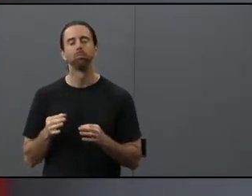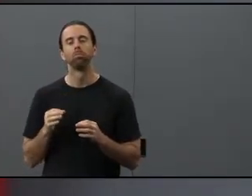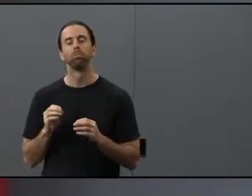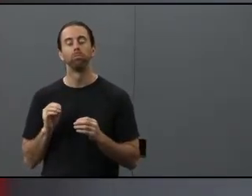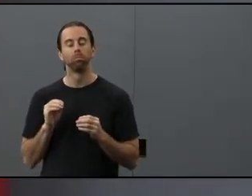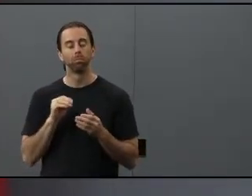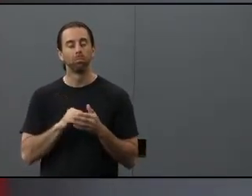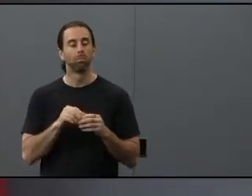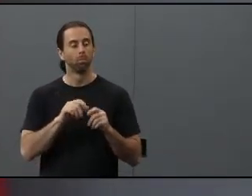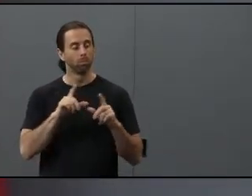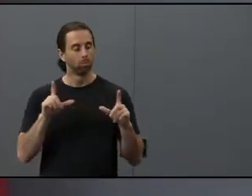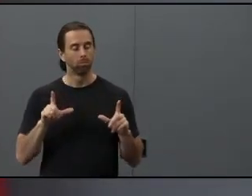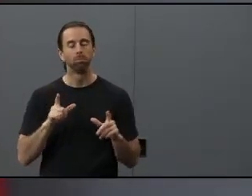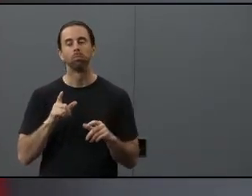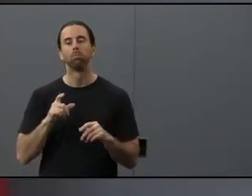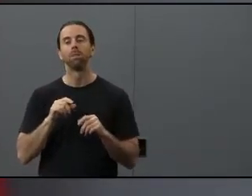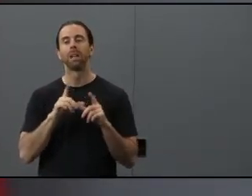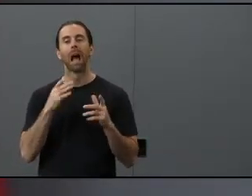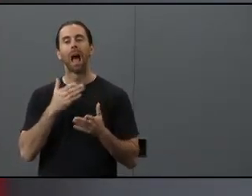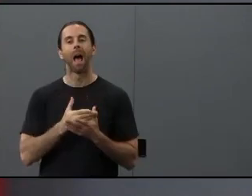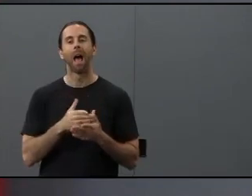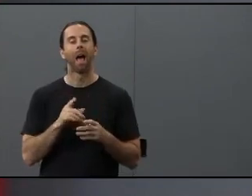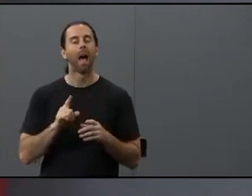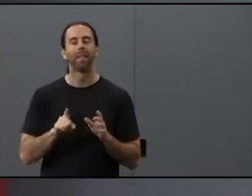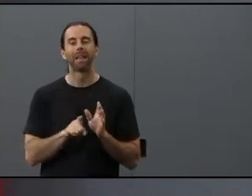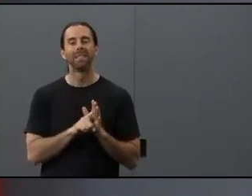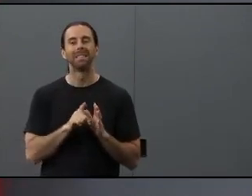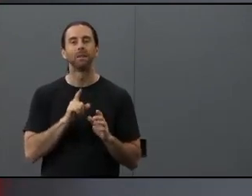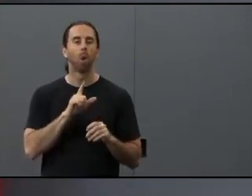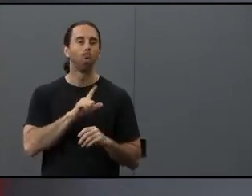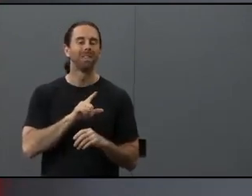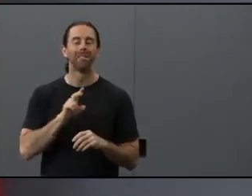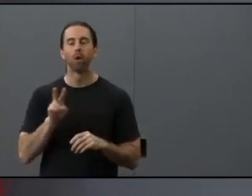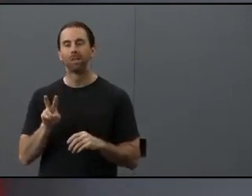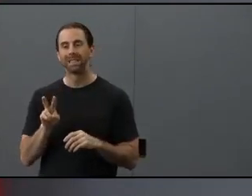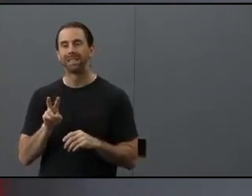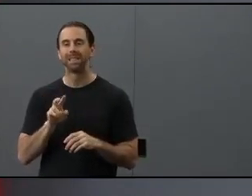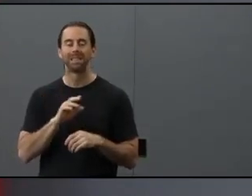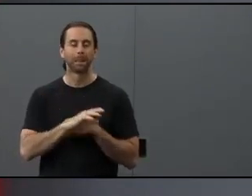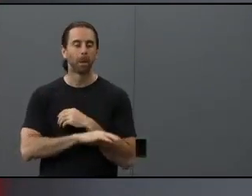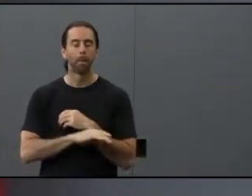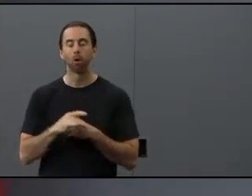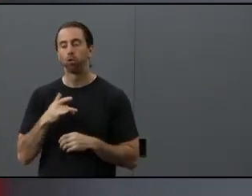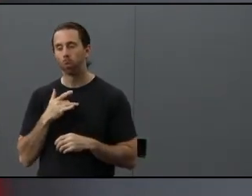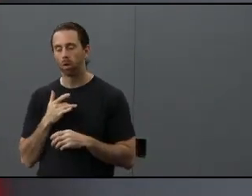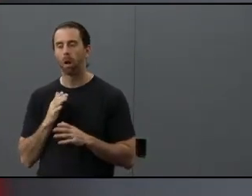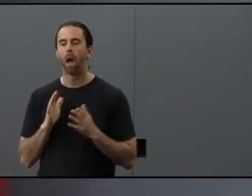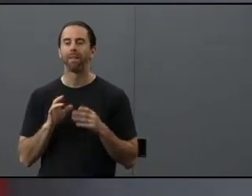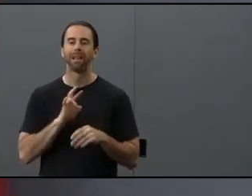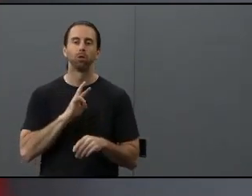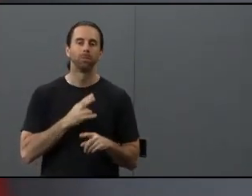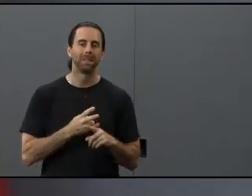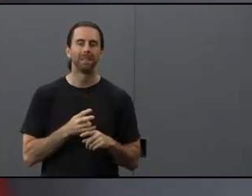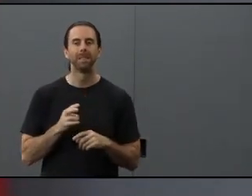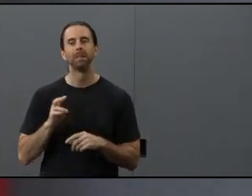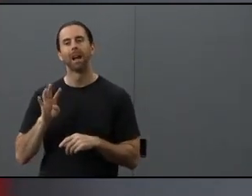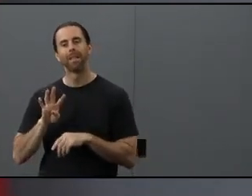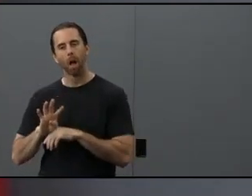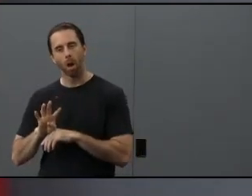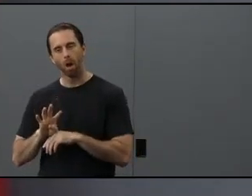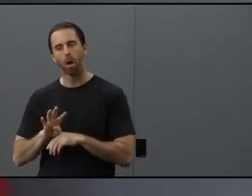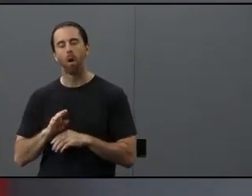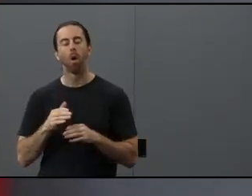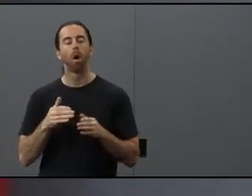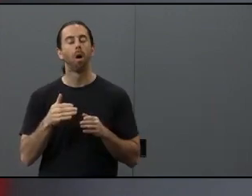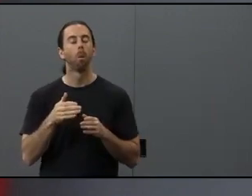l'ajout d'une signalisation d'arrêt interdit du lundi au vendredi de septembre à juin entre 7h30 et 16h sur